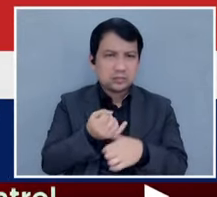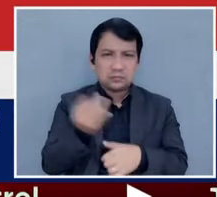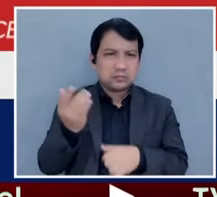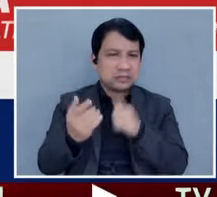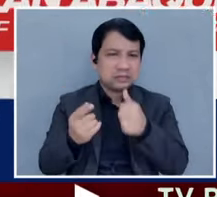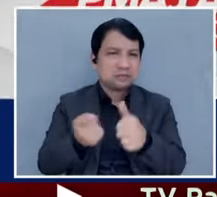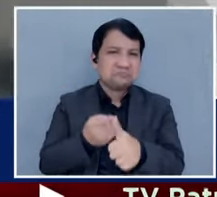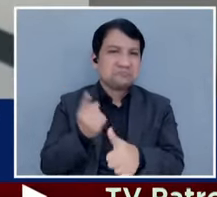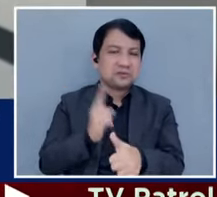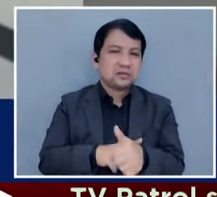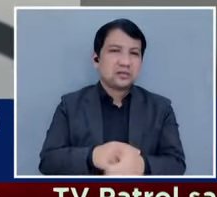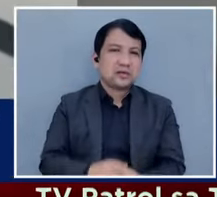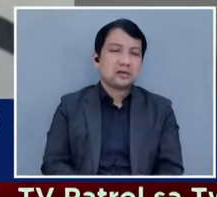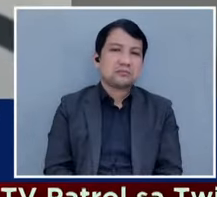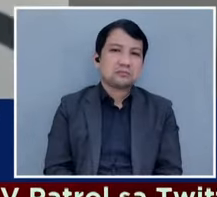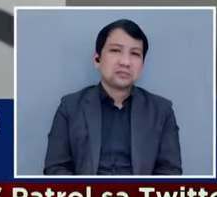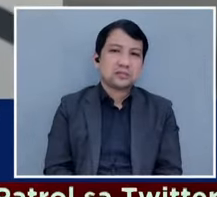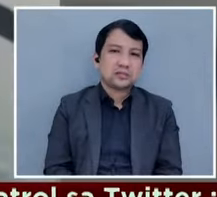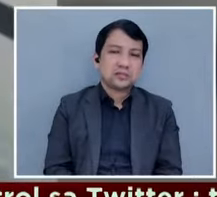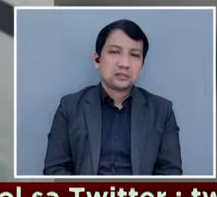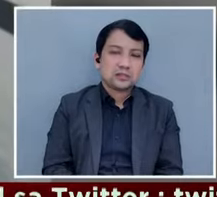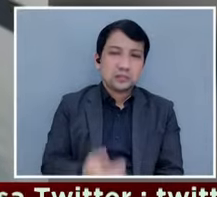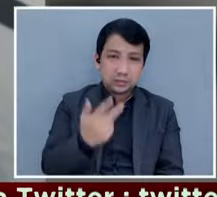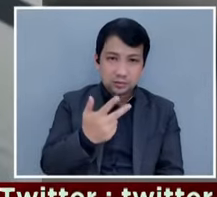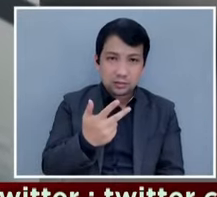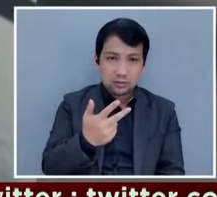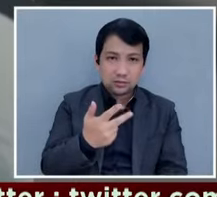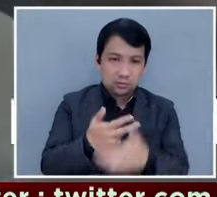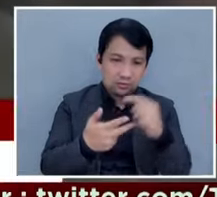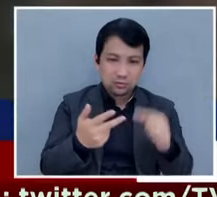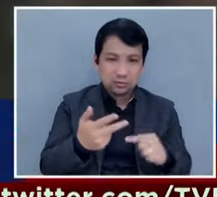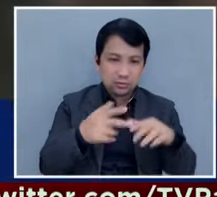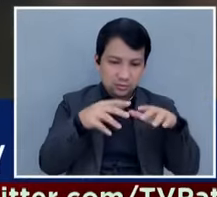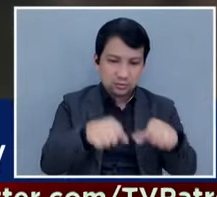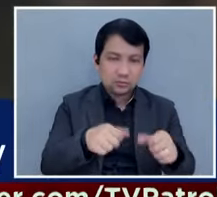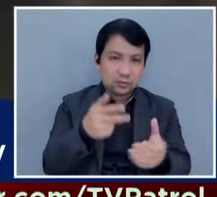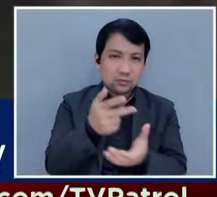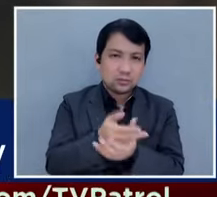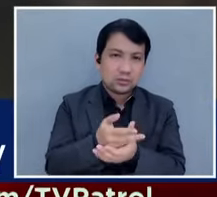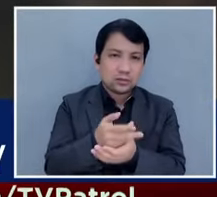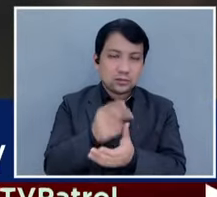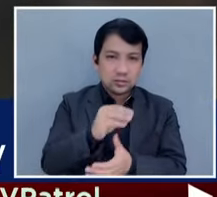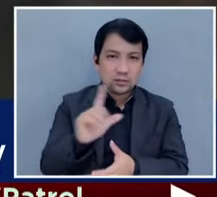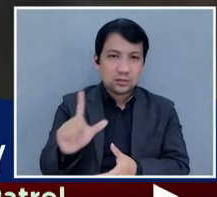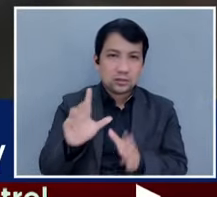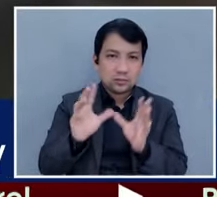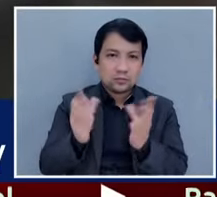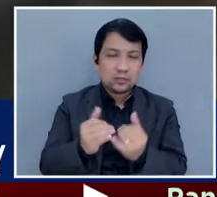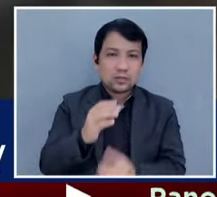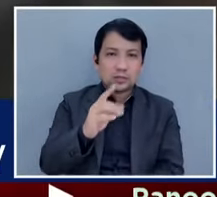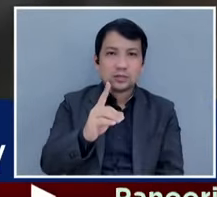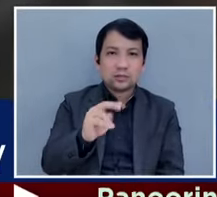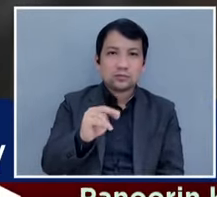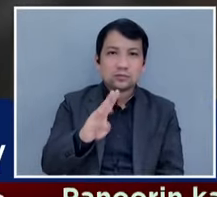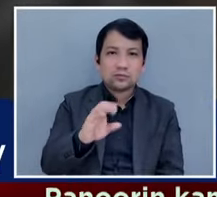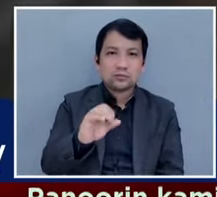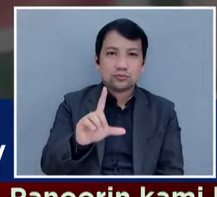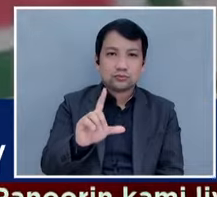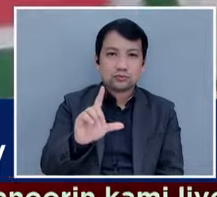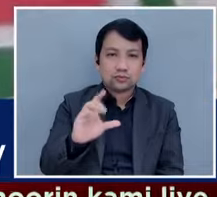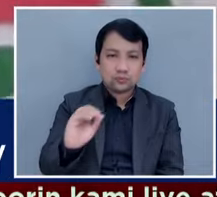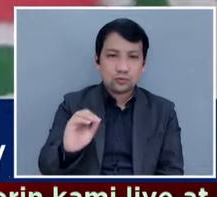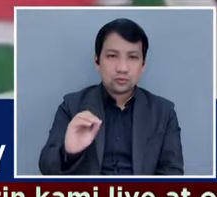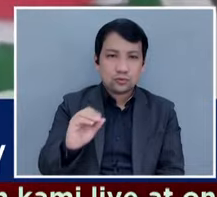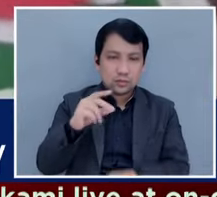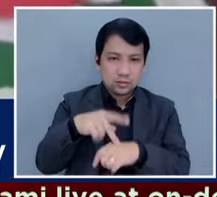niya. Tatlong individual din ang naaresto sa parking lot ng isang mall sa Barangay Don Bosco, Parañaque City kahapon. Nasa